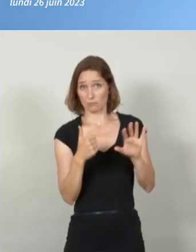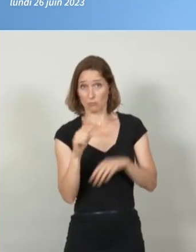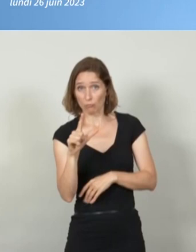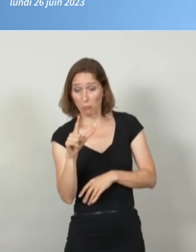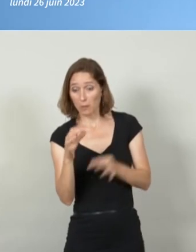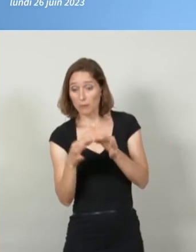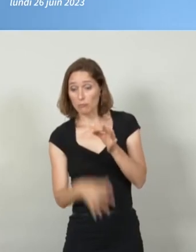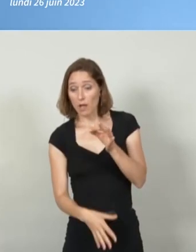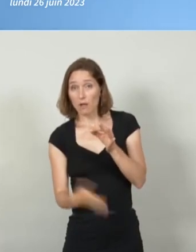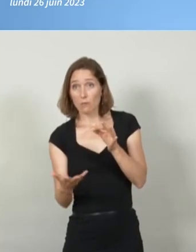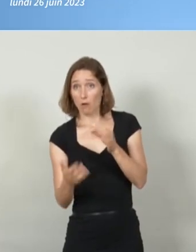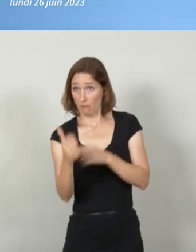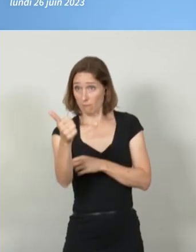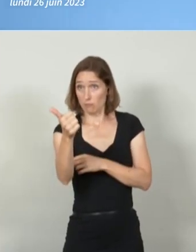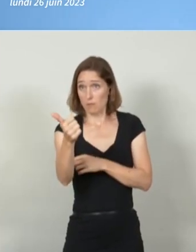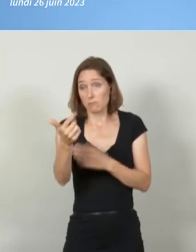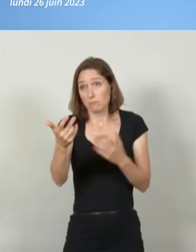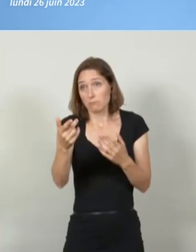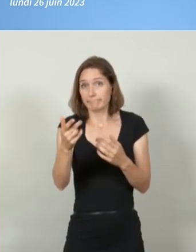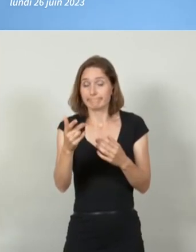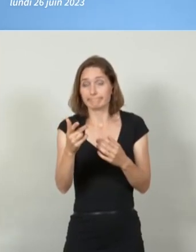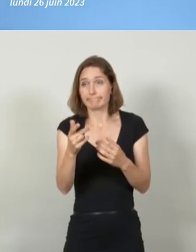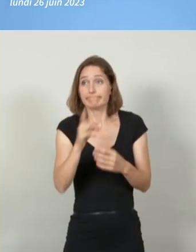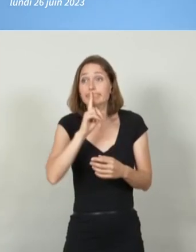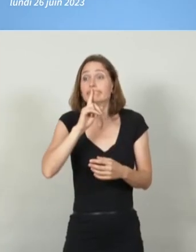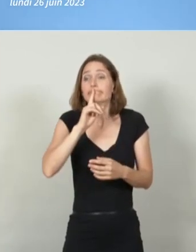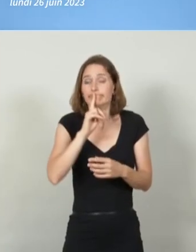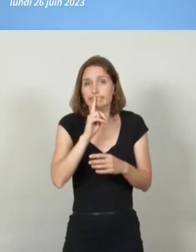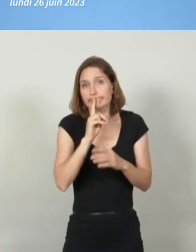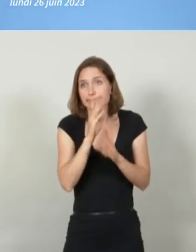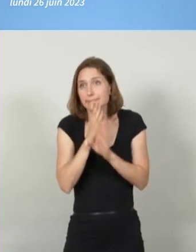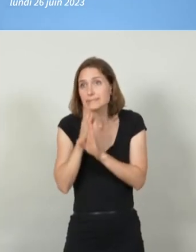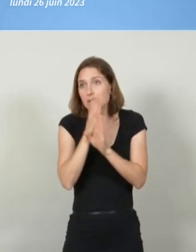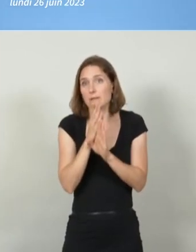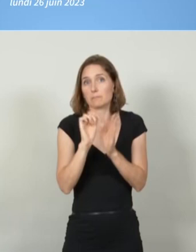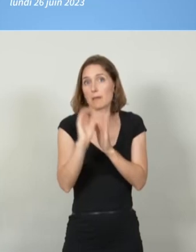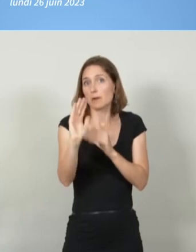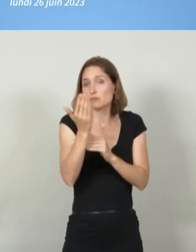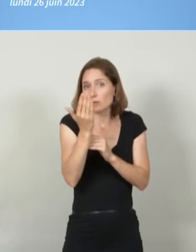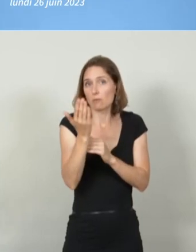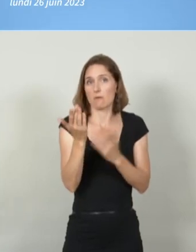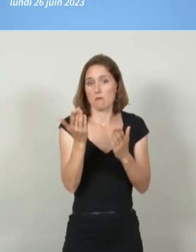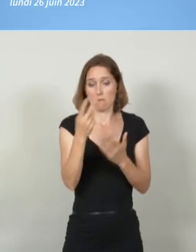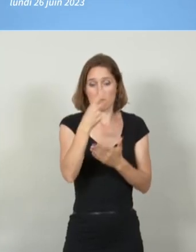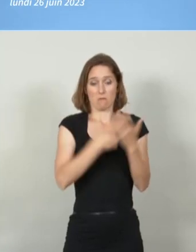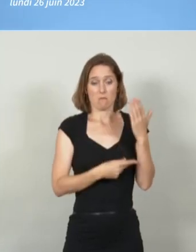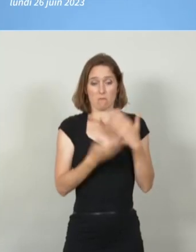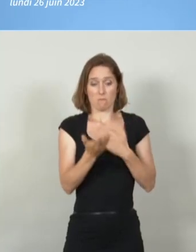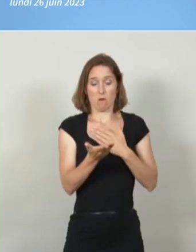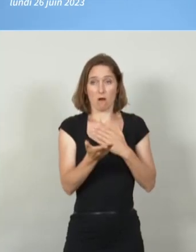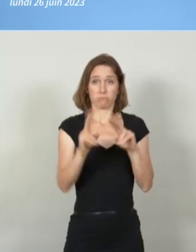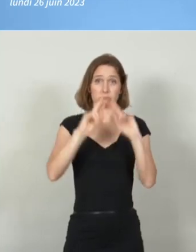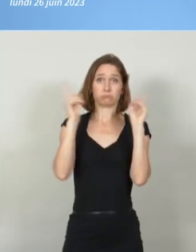vous vous signifiez assez peu madame t'avais lorsque vous présentez ce rapport c'est qu'il y a je cite une nette déception